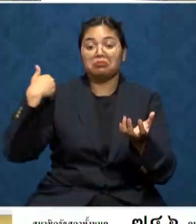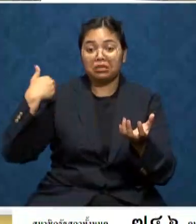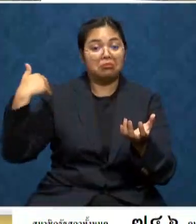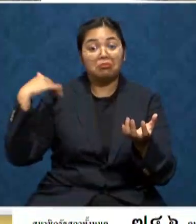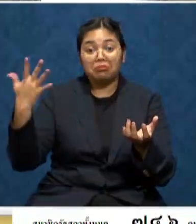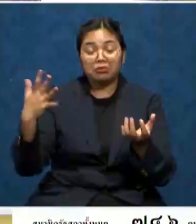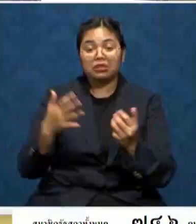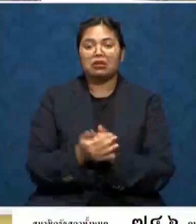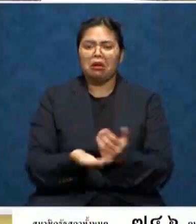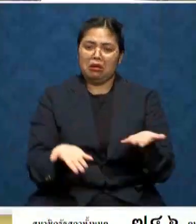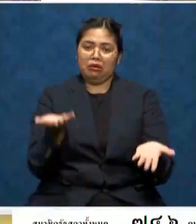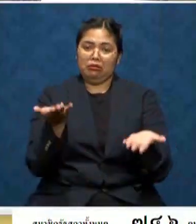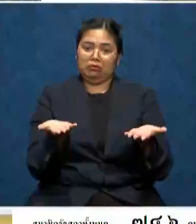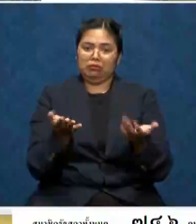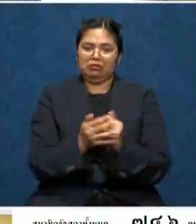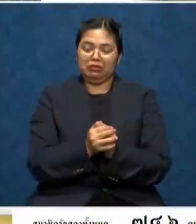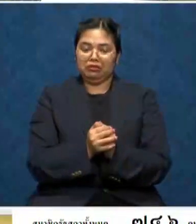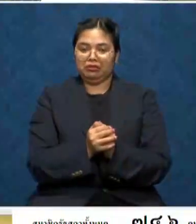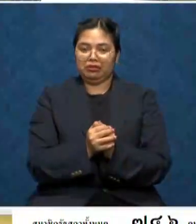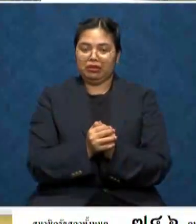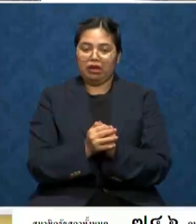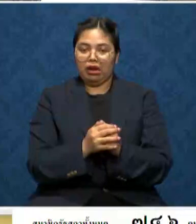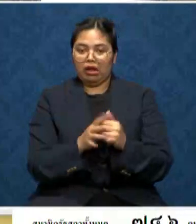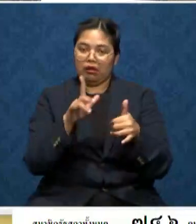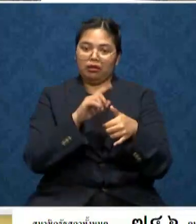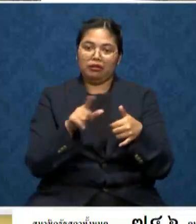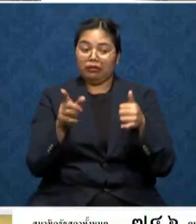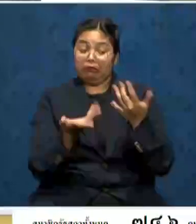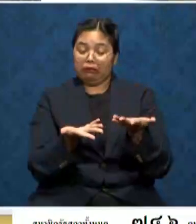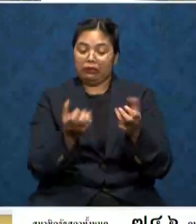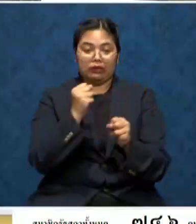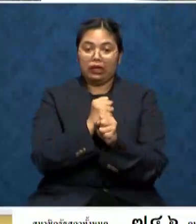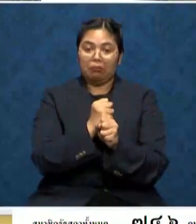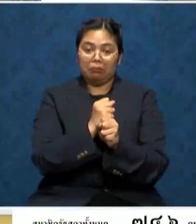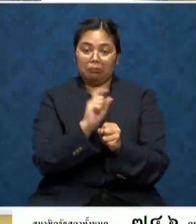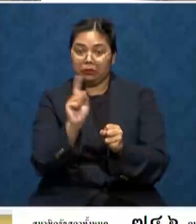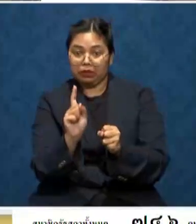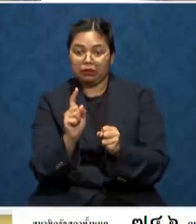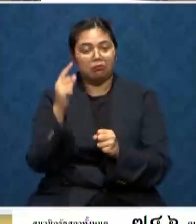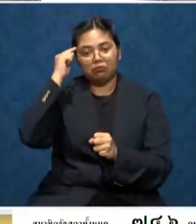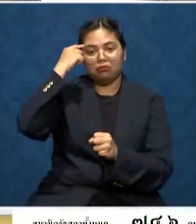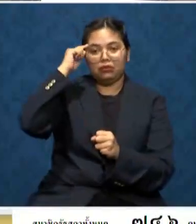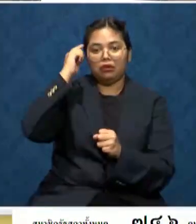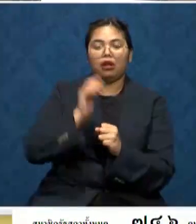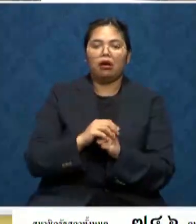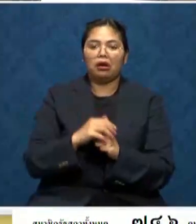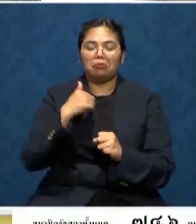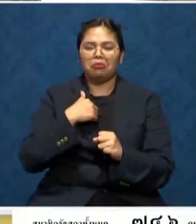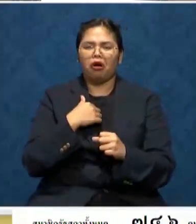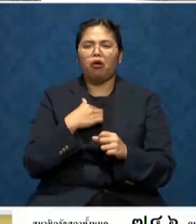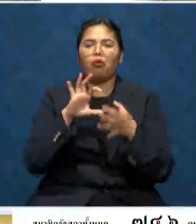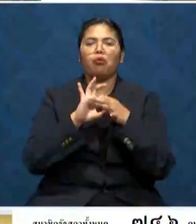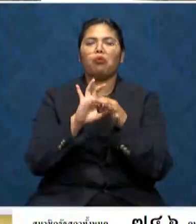กระทําการในสงที่ไม่บางควรตรเนย้ครั ในเมื่อถามีปัญหาตัเี้ยเค้าหวงถึงเกบวนการยุดิจทำ ว่